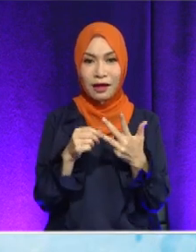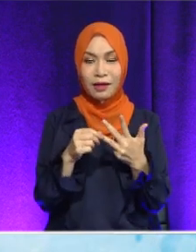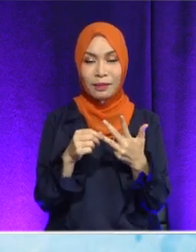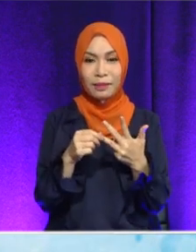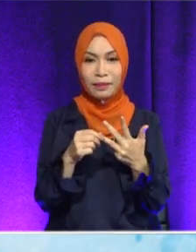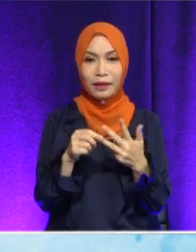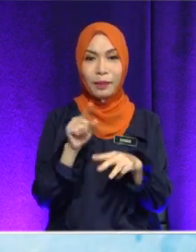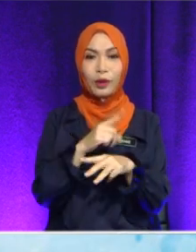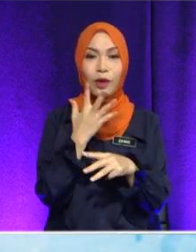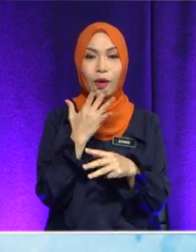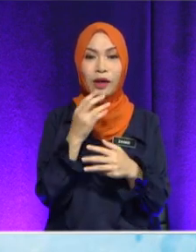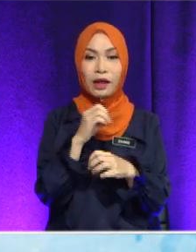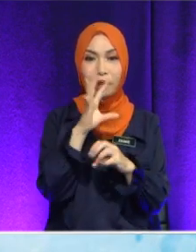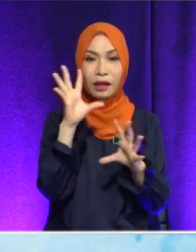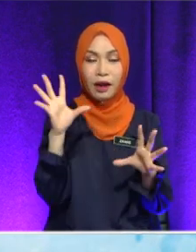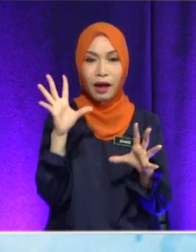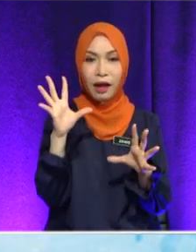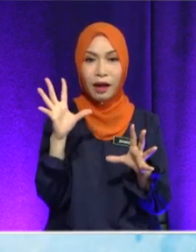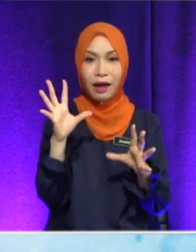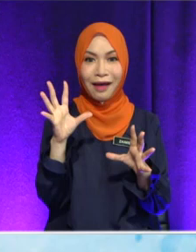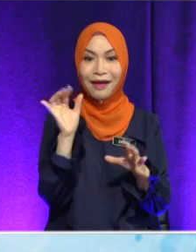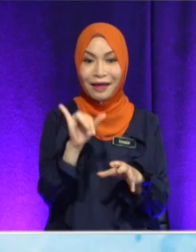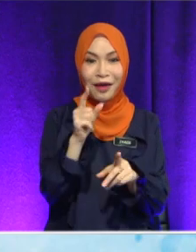yang tegang dan mempunyai perspektif